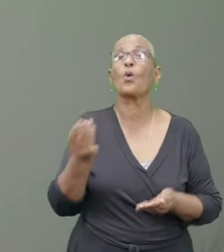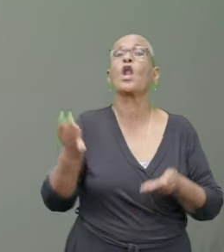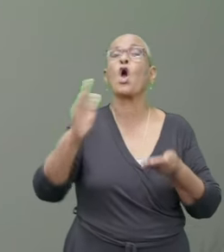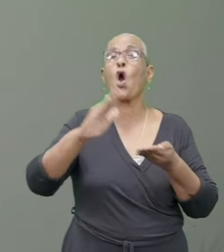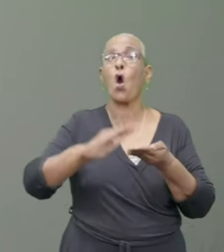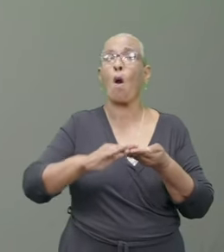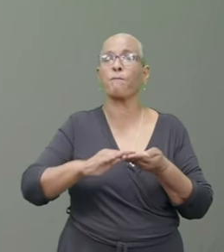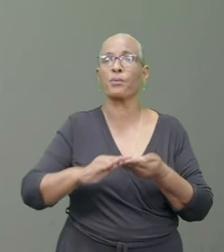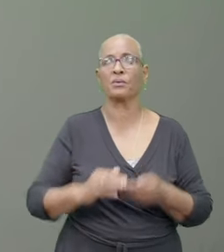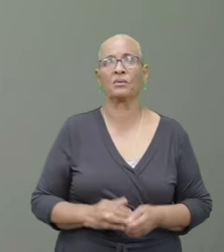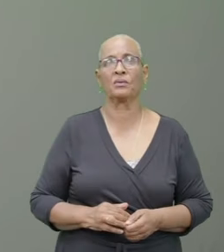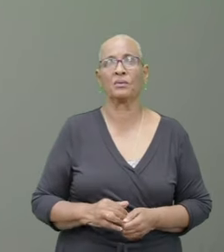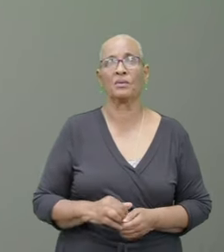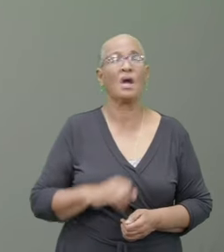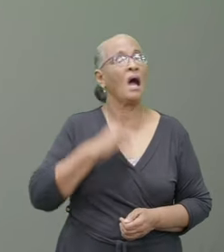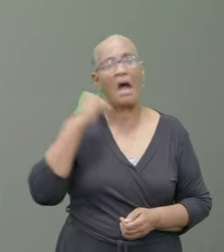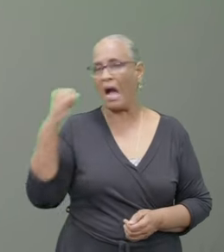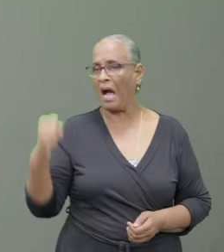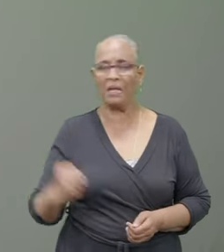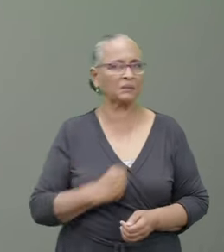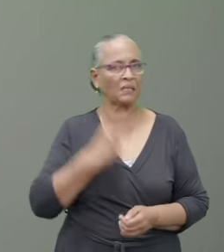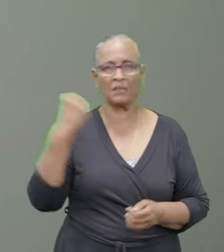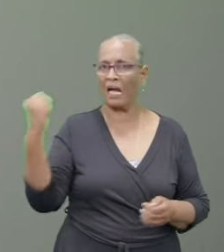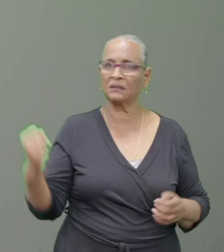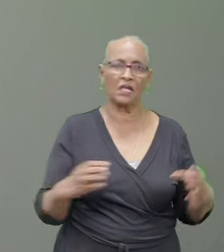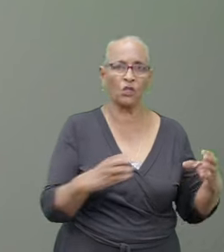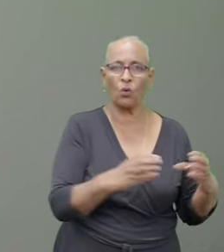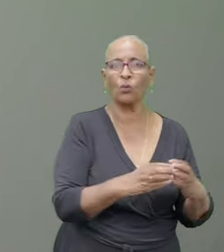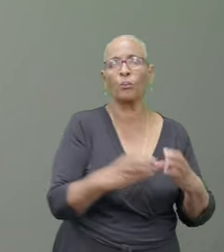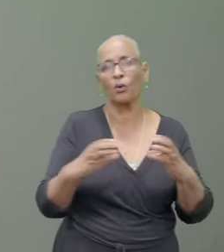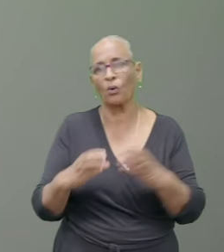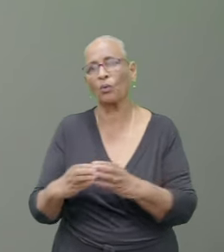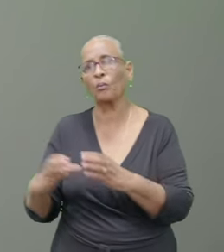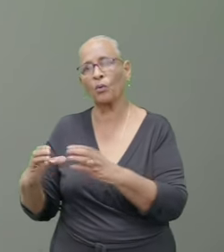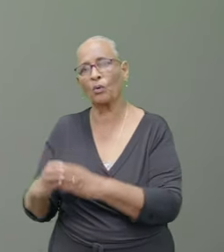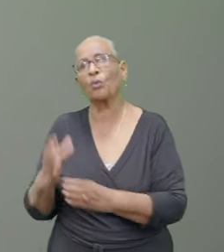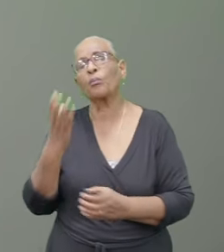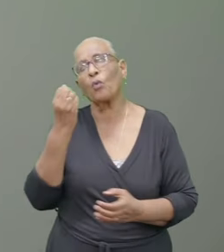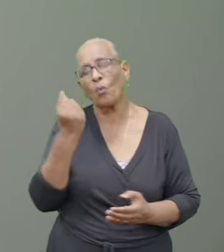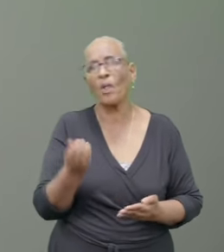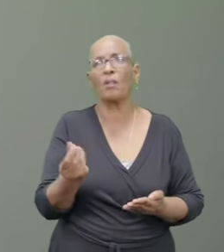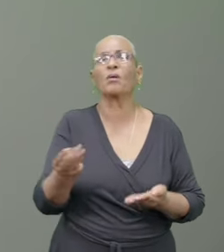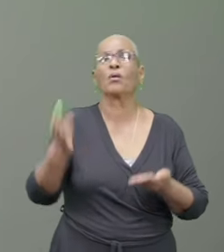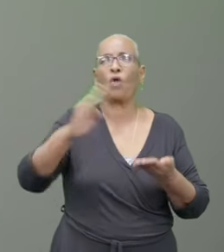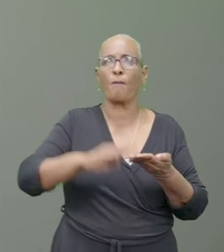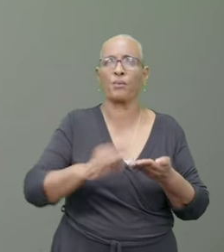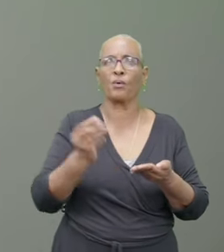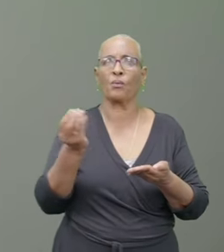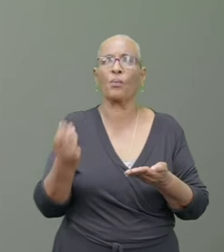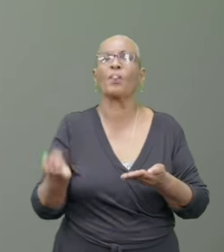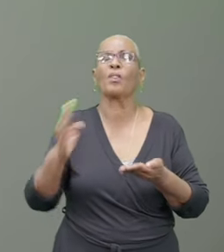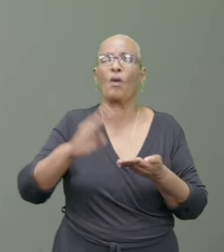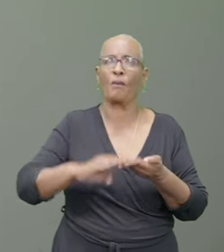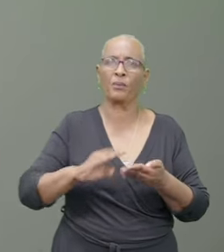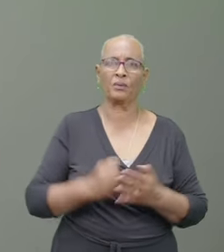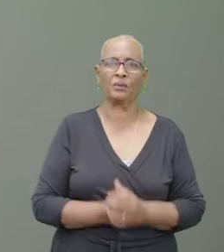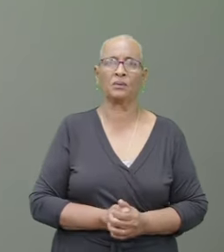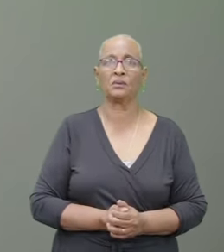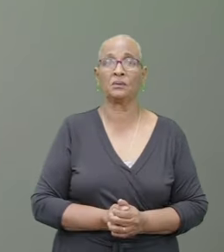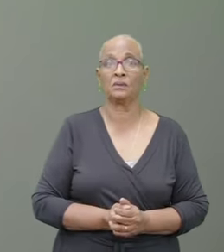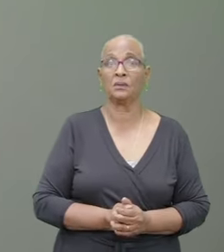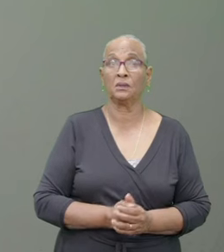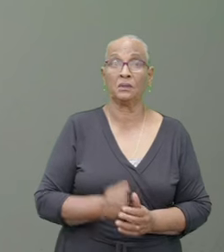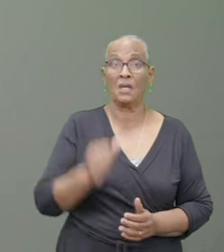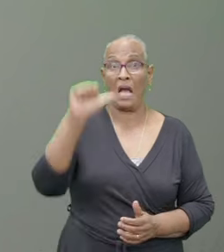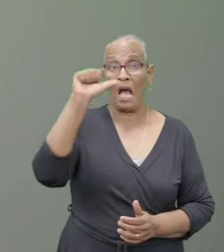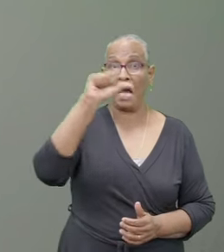toelagensyndroom bij alle groepen, waarbij we toelagen scannen van, ik denk dat AZP 52 toelagen